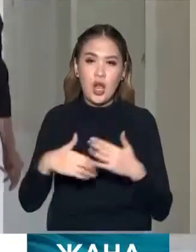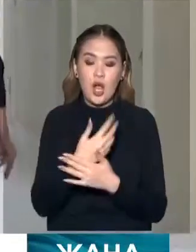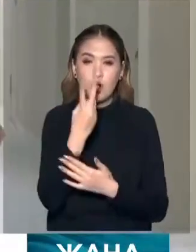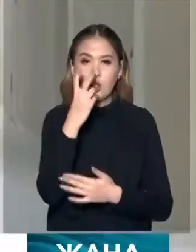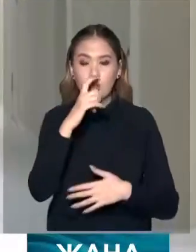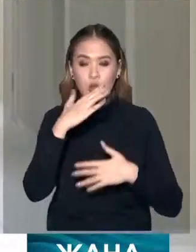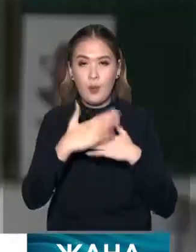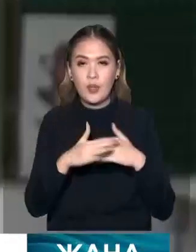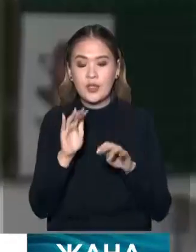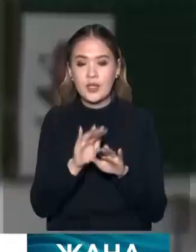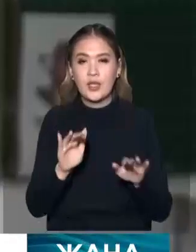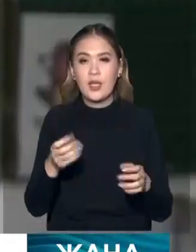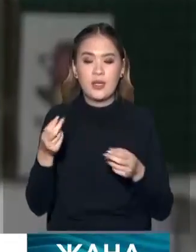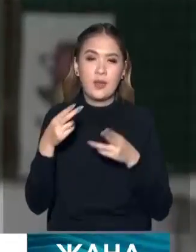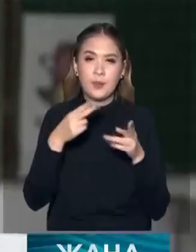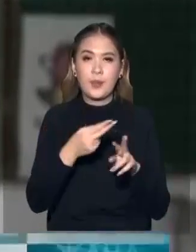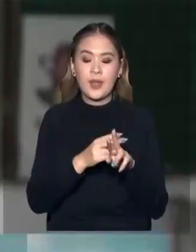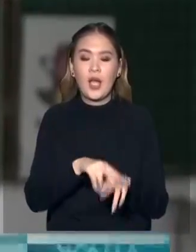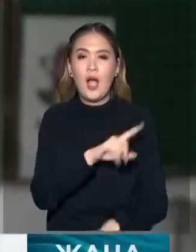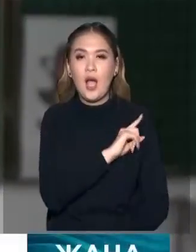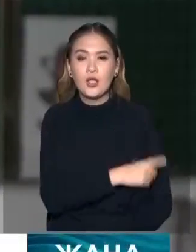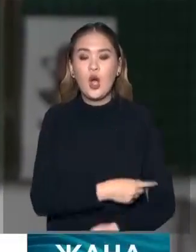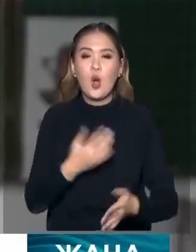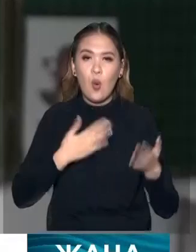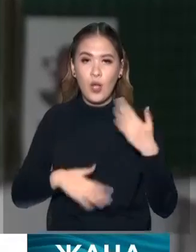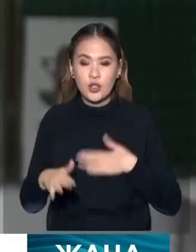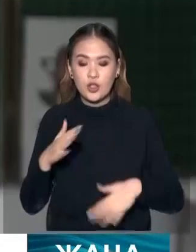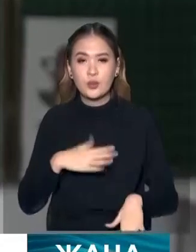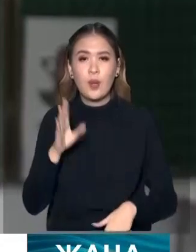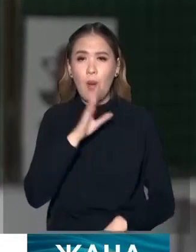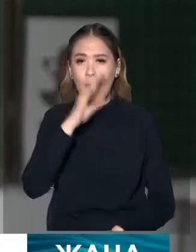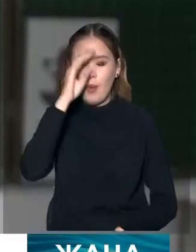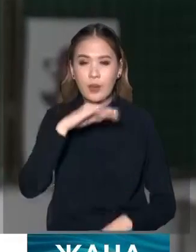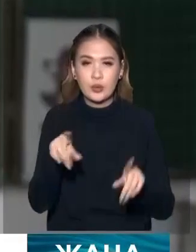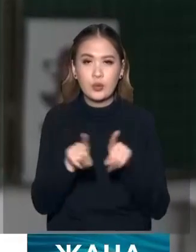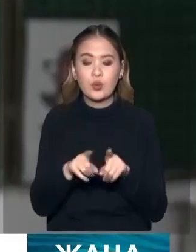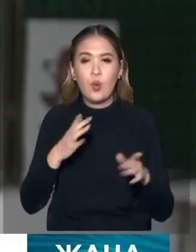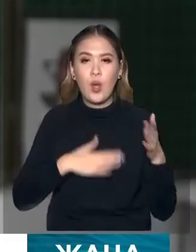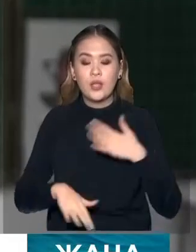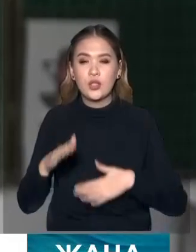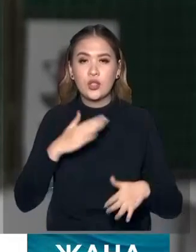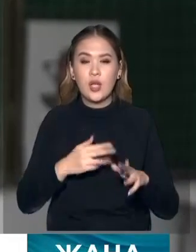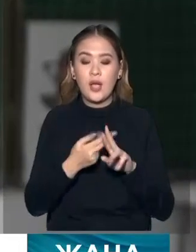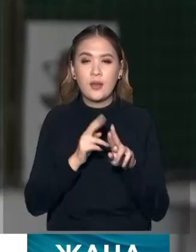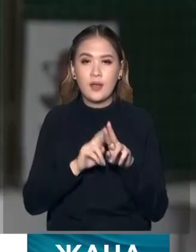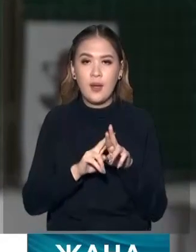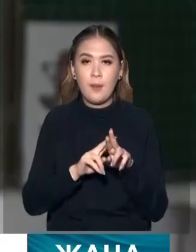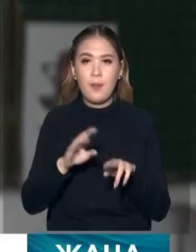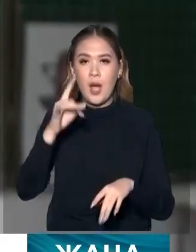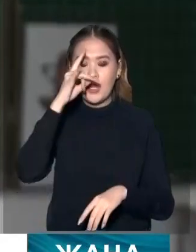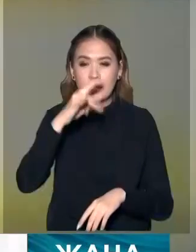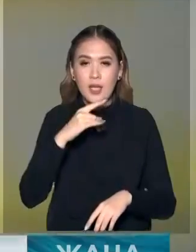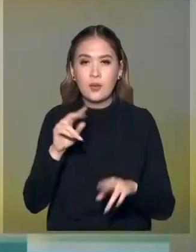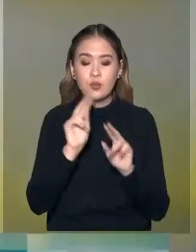200-ге жуық бала келеді екен. Өзімізде қатты қуаныштымыз, ата-анамыз да қуанышты. Қазақ сыныбының